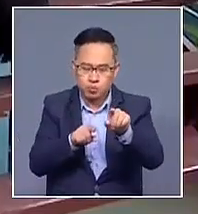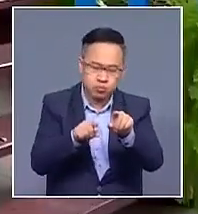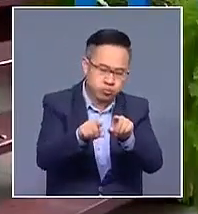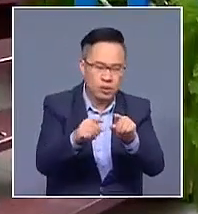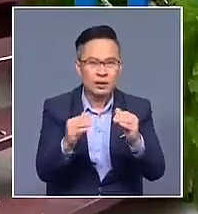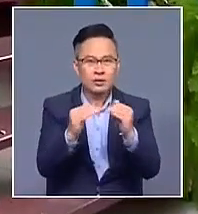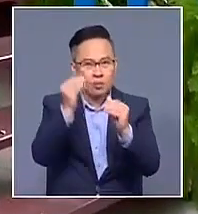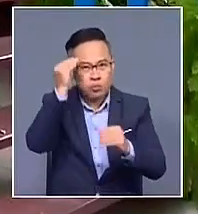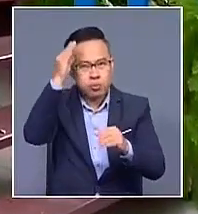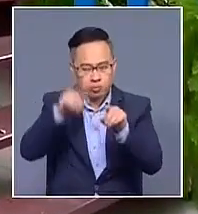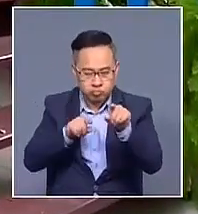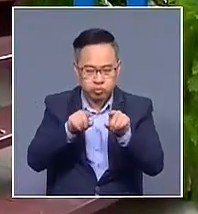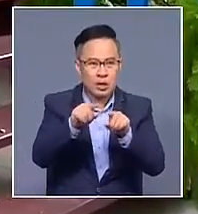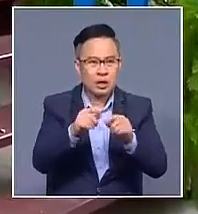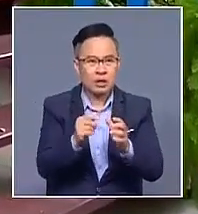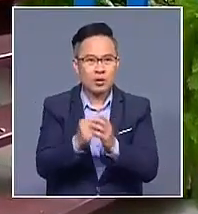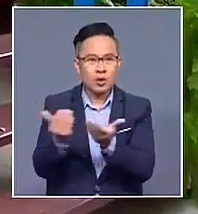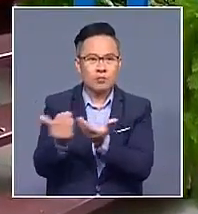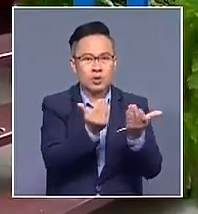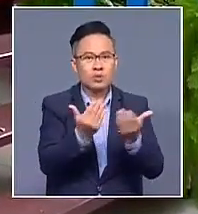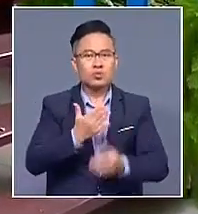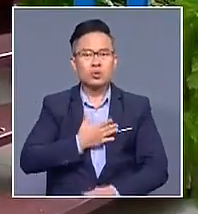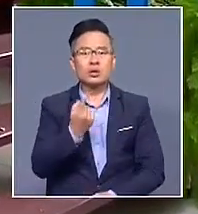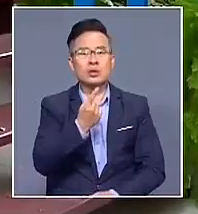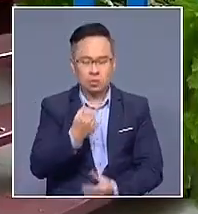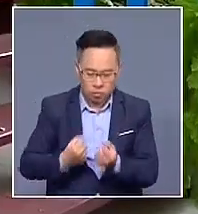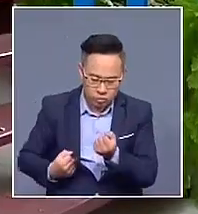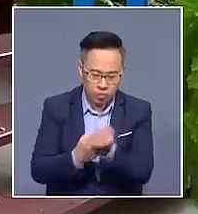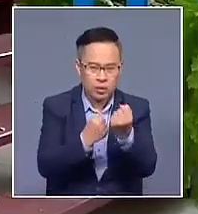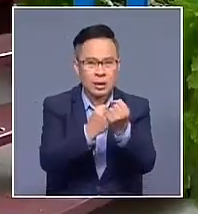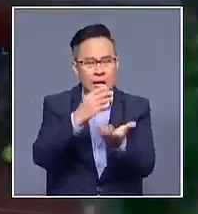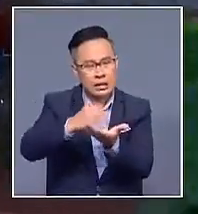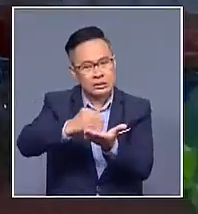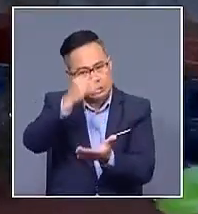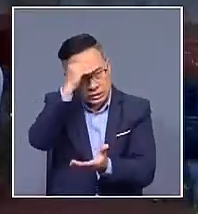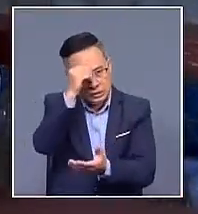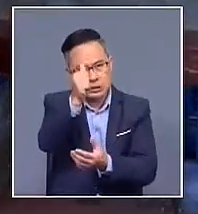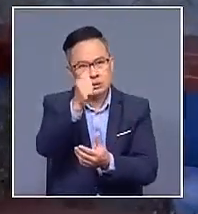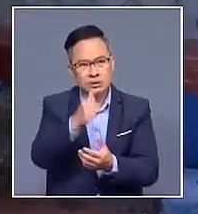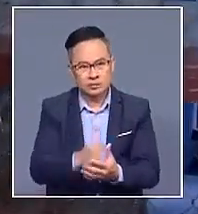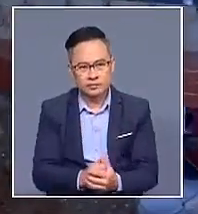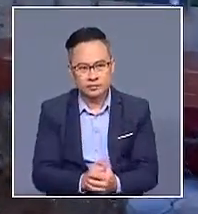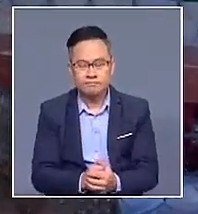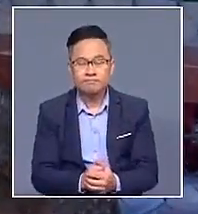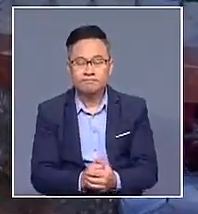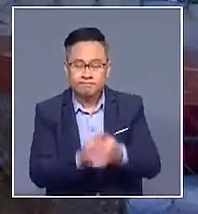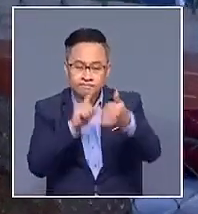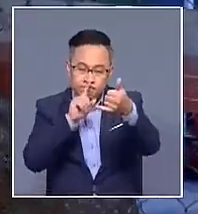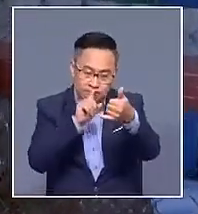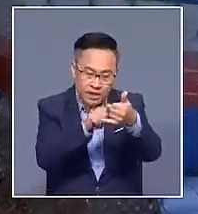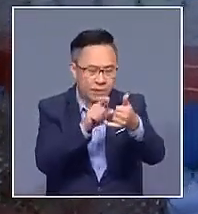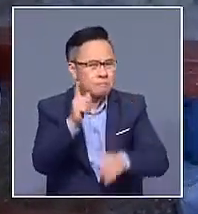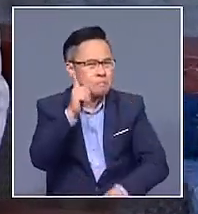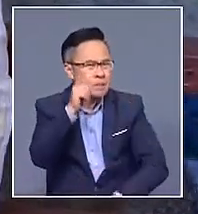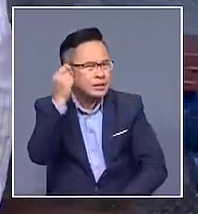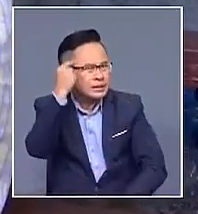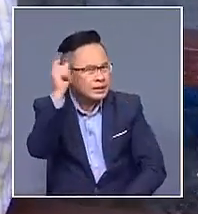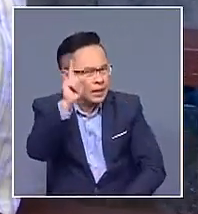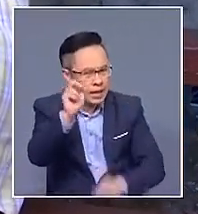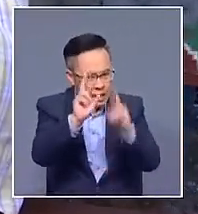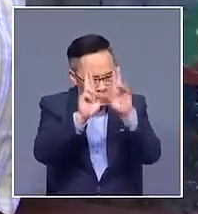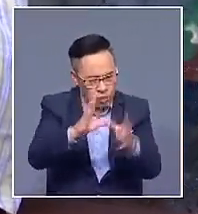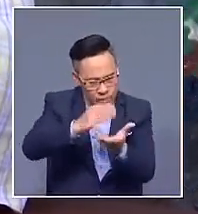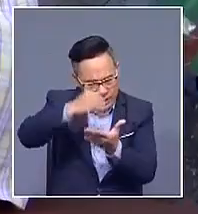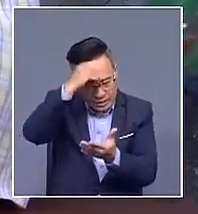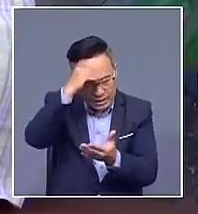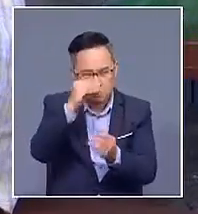างอะไรอย่างเงี้ยเรามีลูกคนเดียวอยากจะให้แบบเขาเรียนดีๆอ่ะ คุณแม่คิดเห็นยังไงว่าไอ้ระบบการศึกษาทางไกลอย่